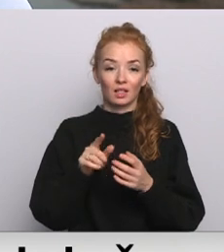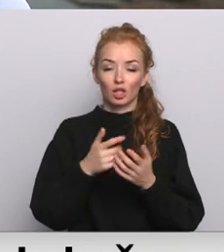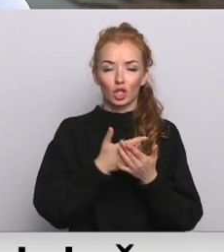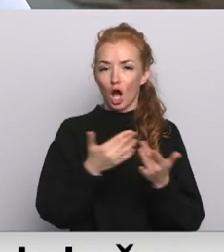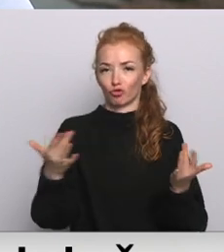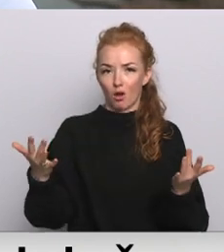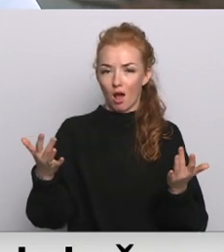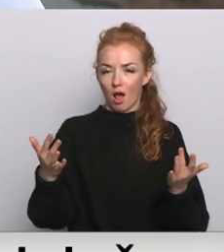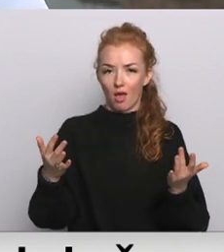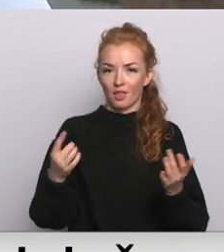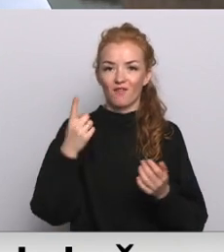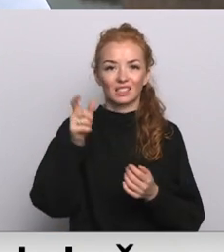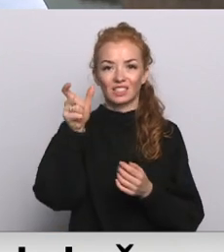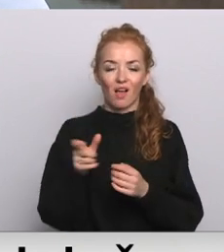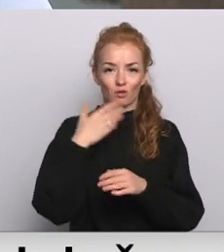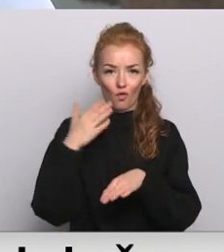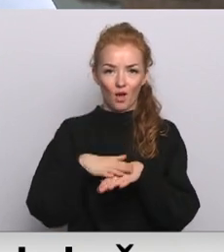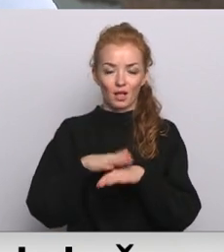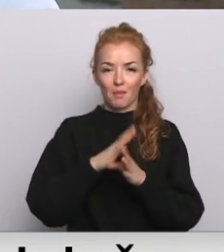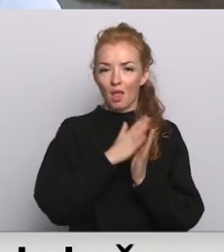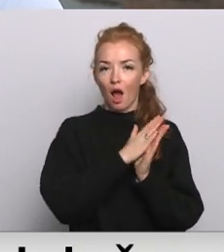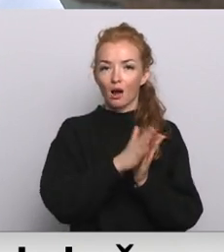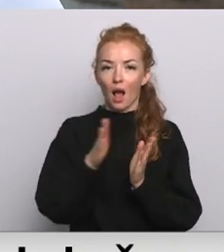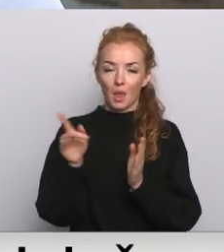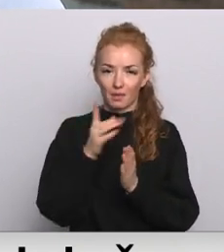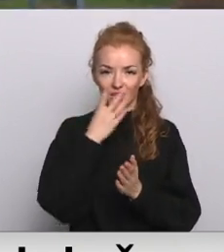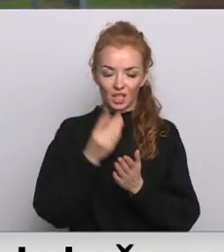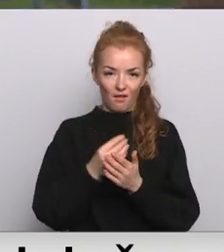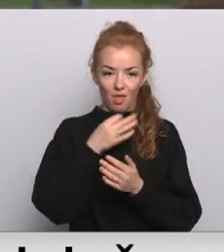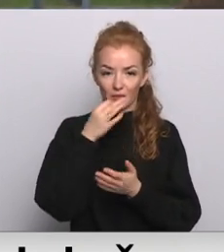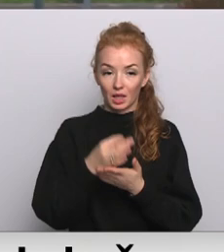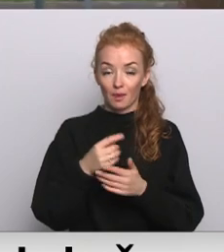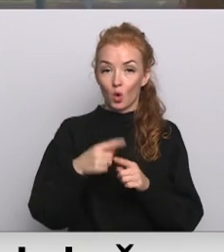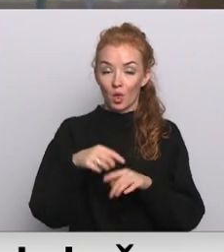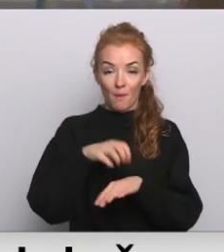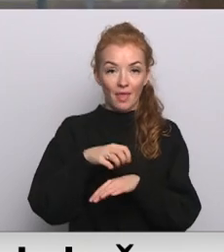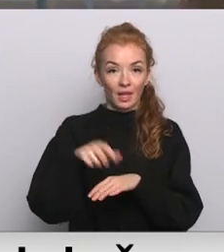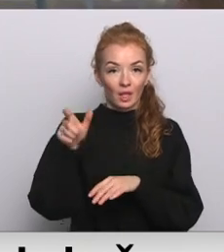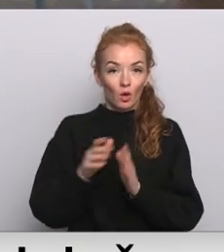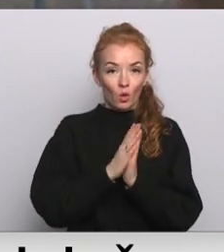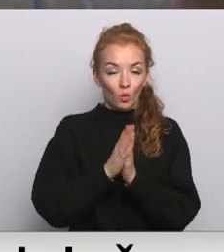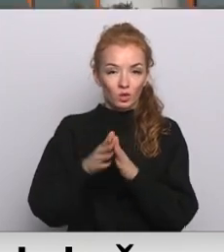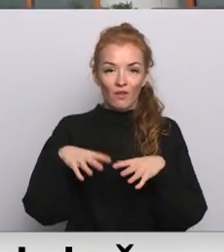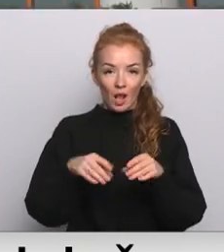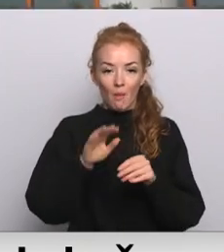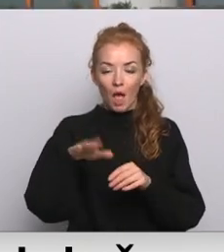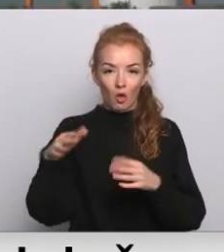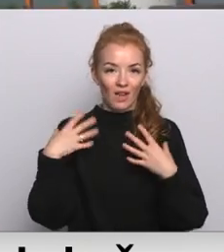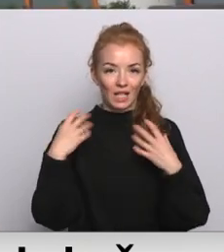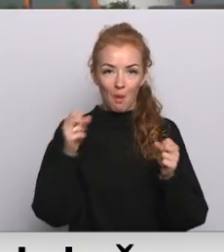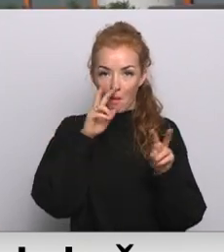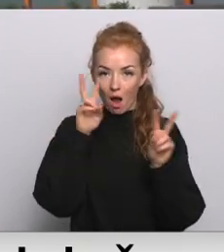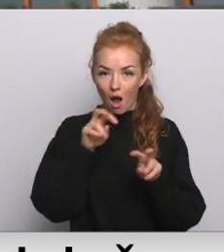kad viens cilvēks ir par to atbildīgs, bet katram tā savu daļiņu atbildības noteikti, ka ir. Mediķi aicina veikt bērnu veselības profilaktiskās